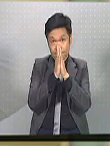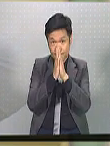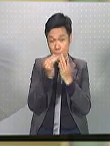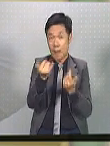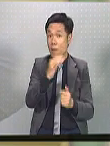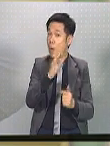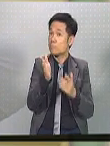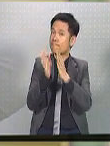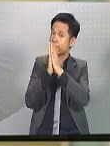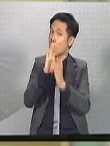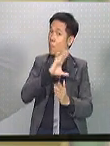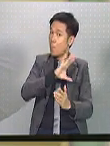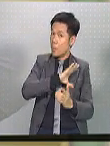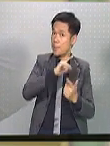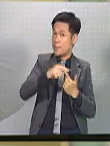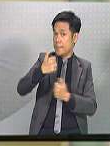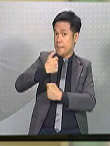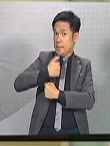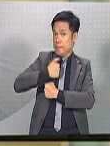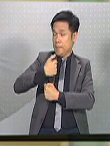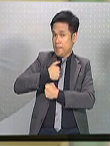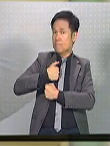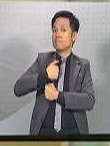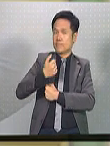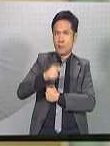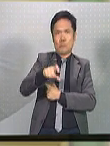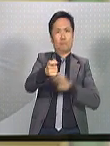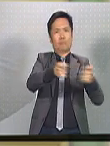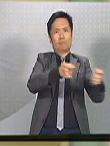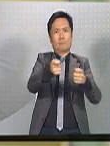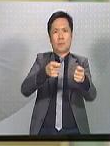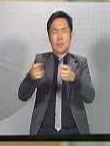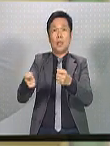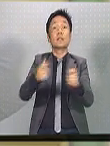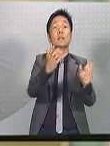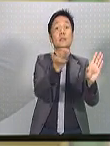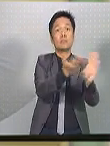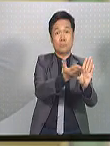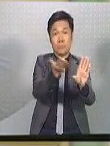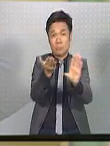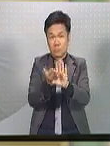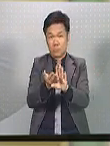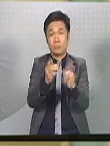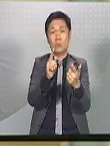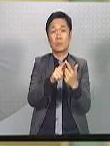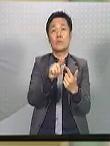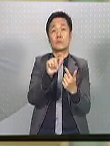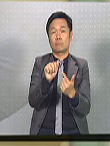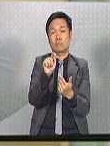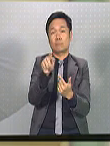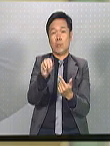pulih sudah juga tentro jika perlu untuk melawan di kawasan-kawasan bank lain sebagainya dan juga EDM